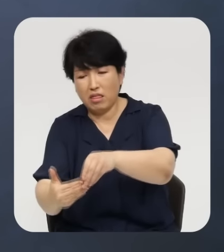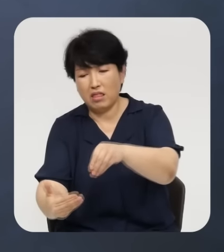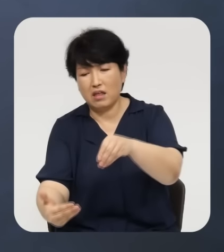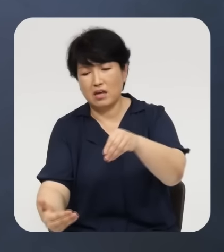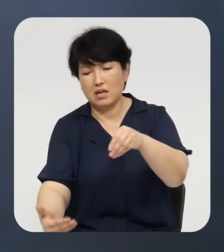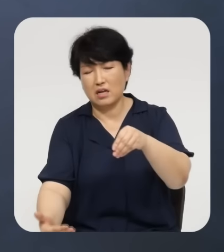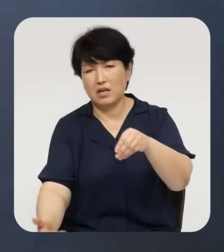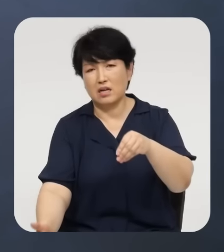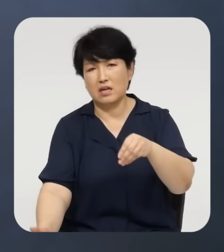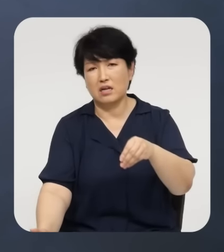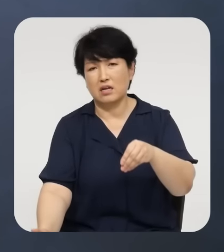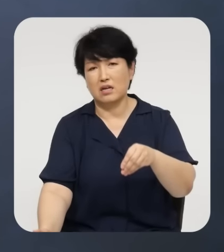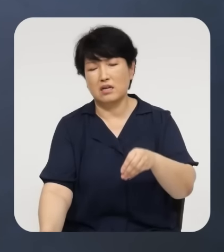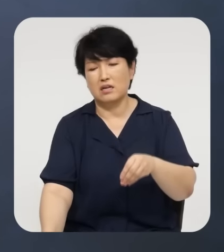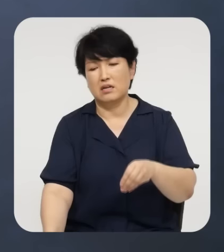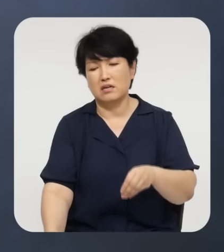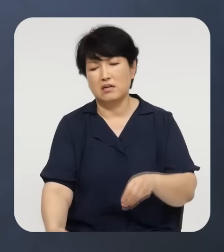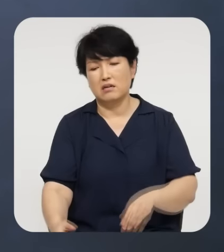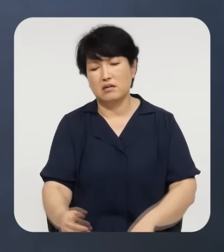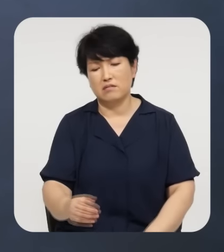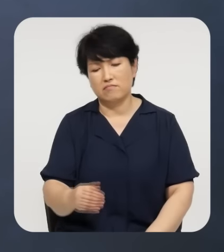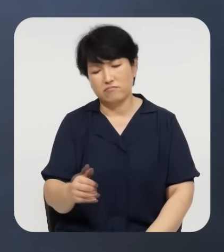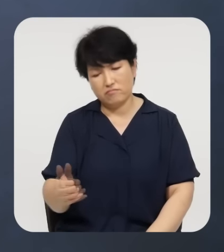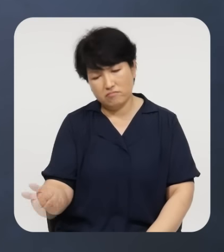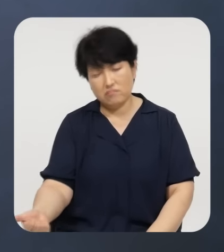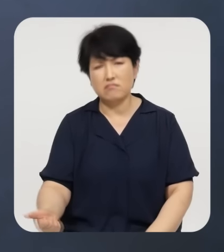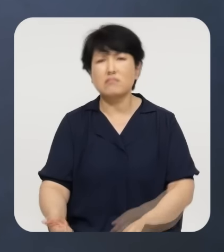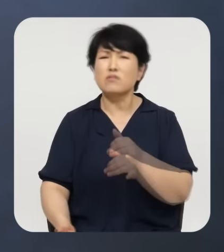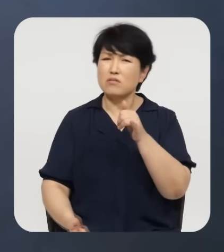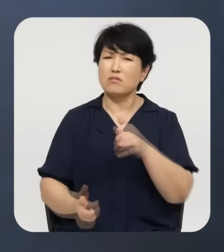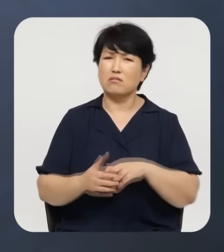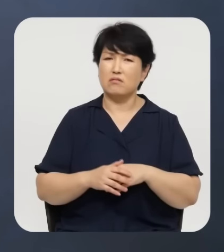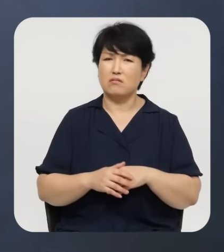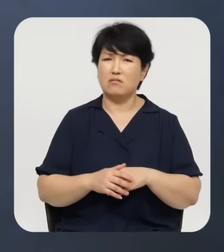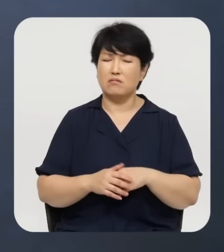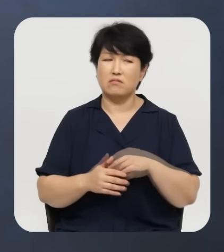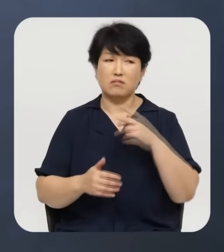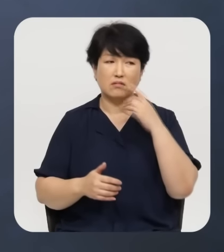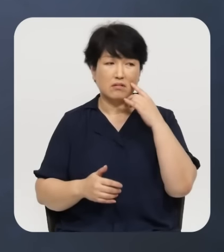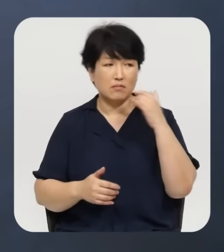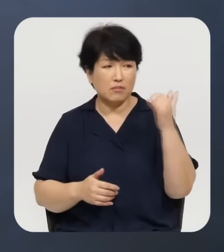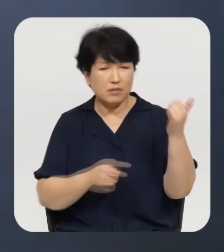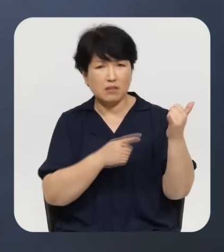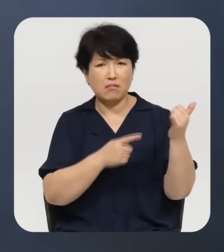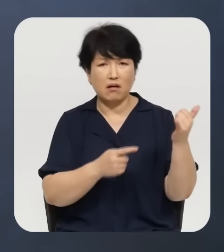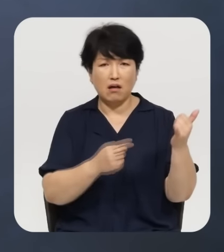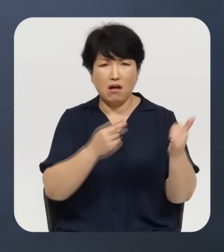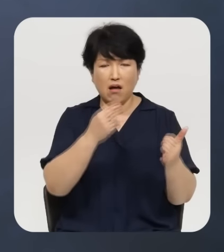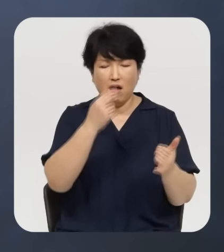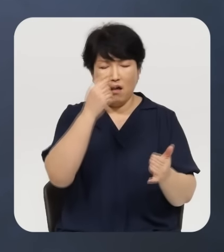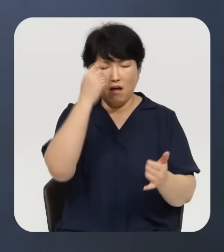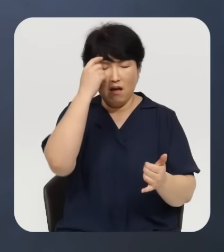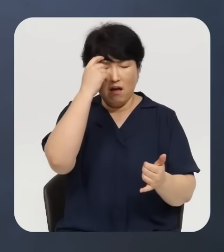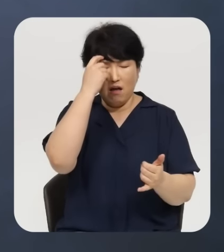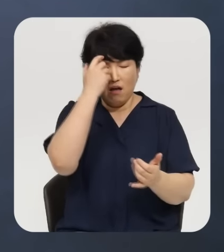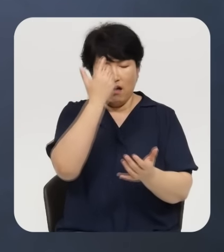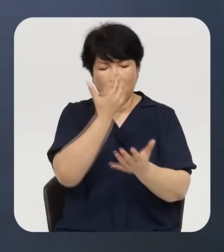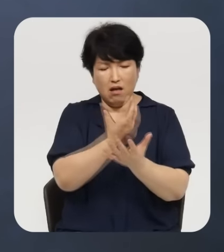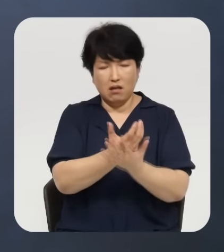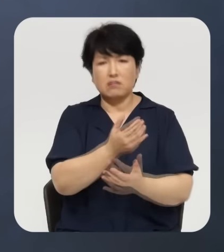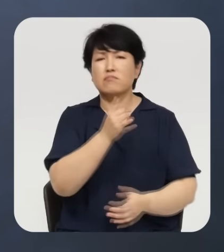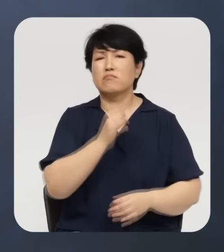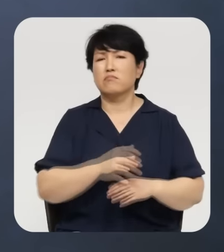끌어올릴 힘이 없어가 결국은 떨어져서 죽은 이런 사람들은 거의 기절하다시피 하거든요. 또 자기가